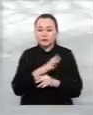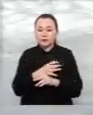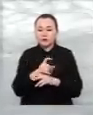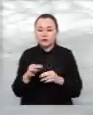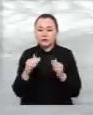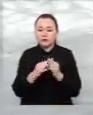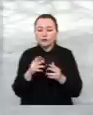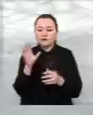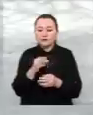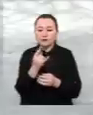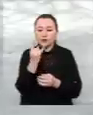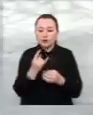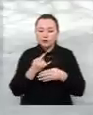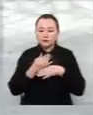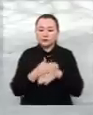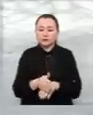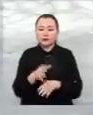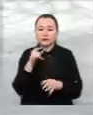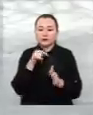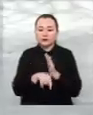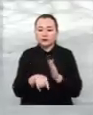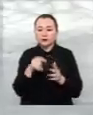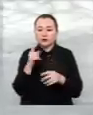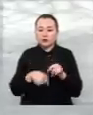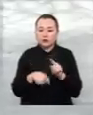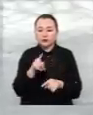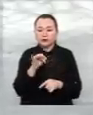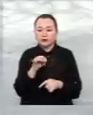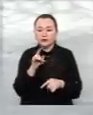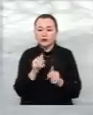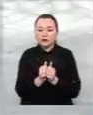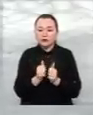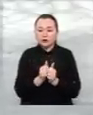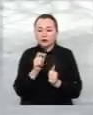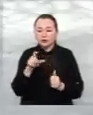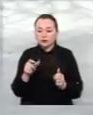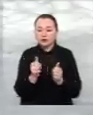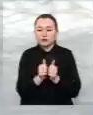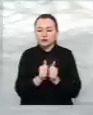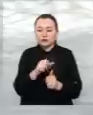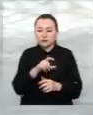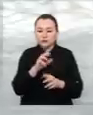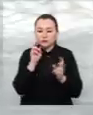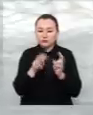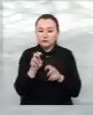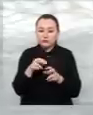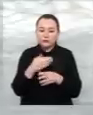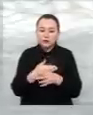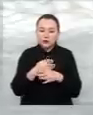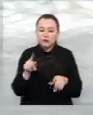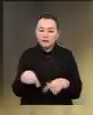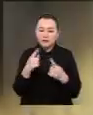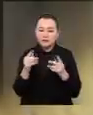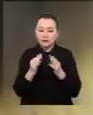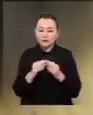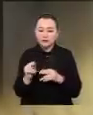доме выбиты все окна. Сейчас в нем находятся родные и близкие, а также соседи пострадавших. Они помогают восстановить